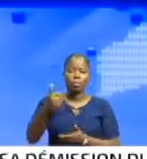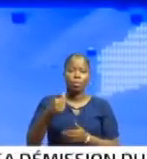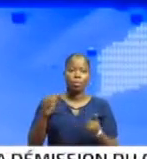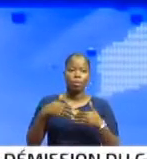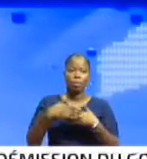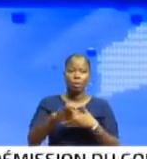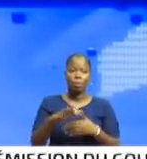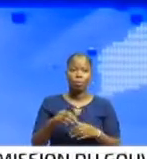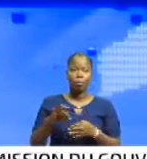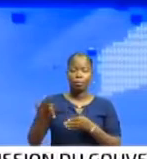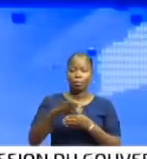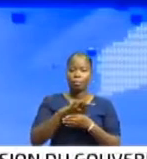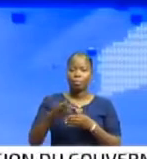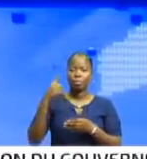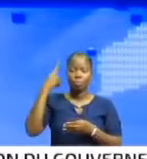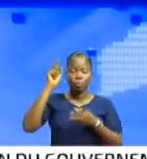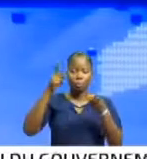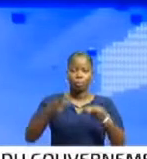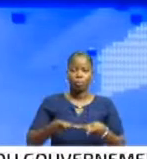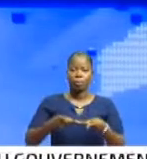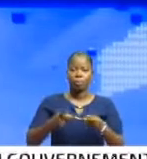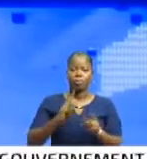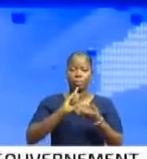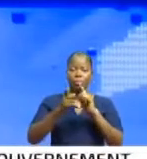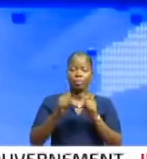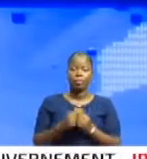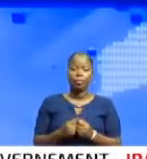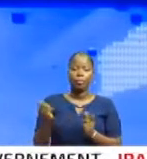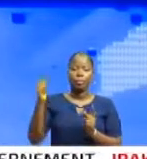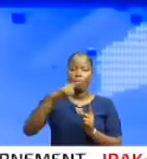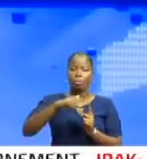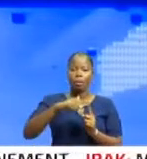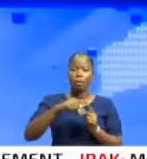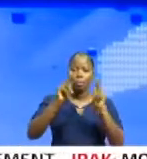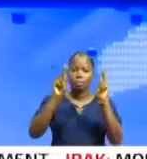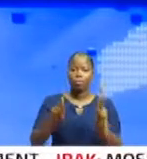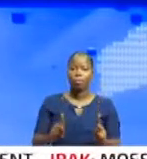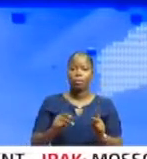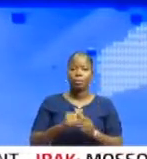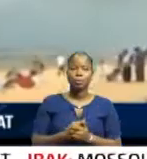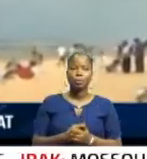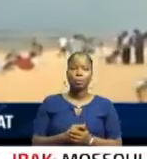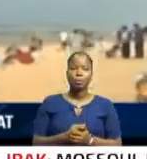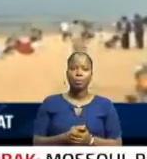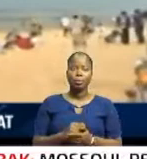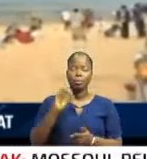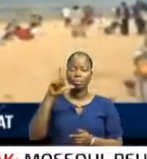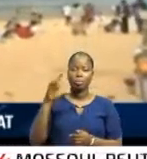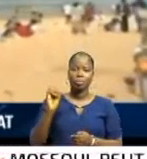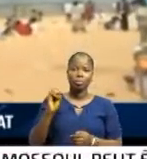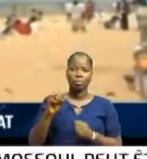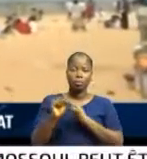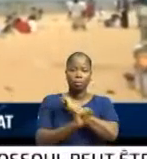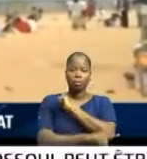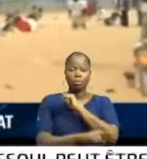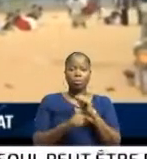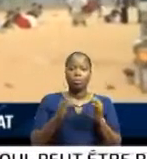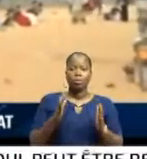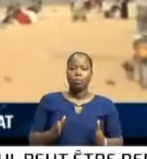seront utilisés comme relais pour porter la parole à la population les précisions de montceau le sénégal au havre de paix